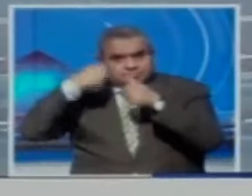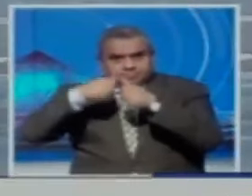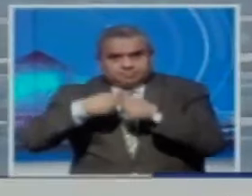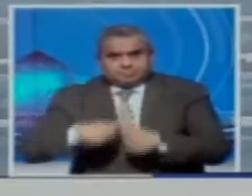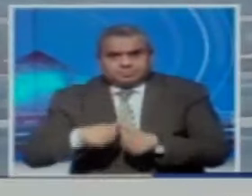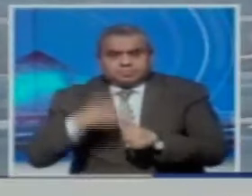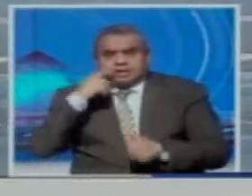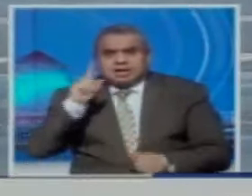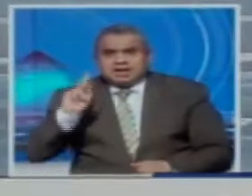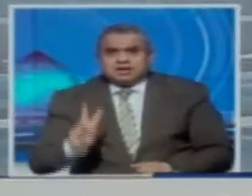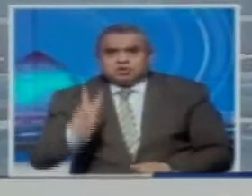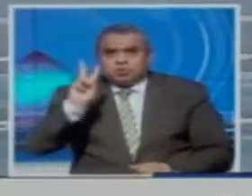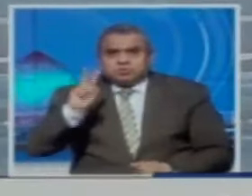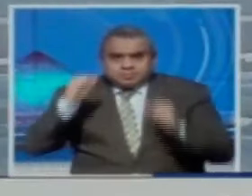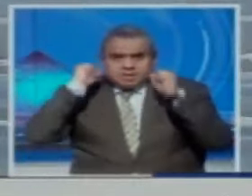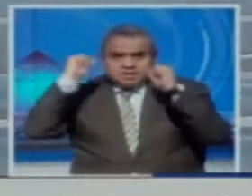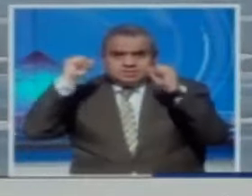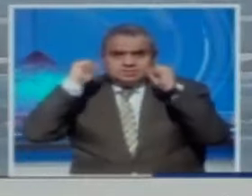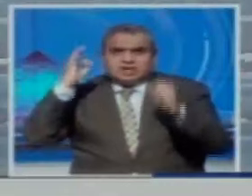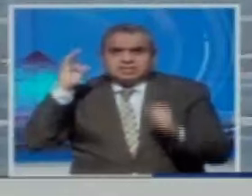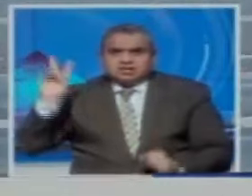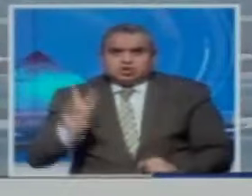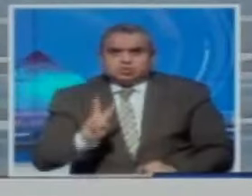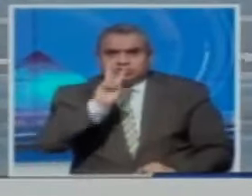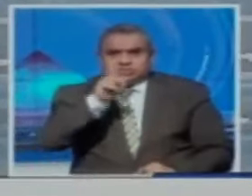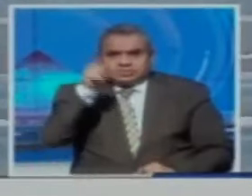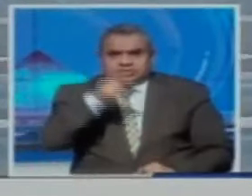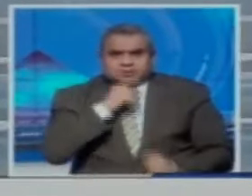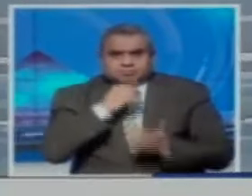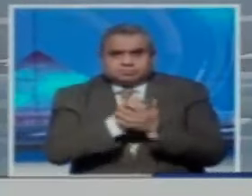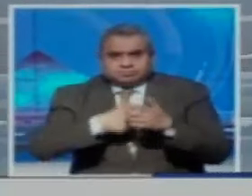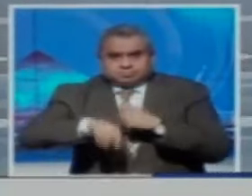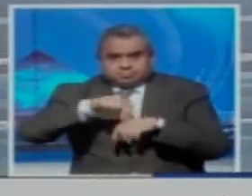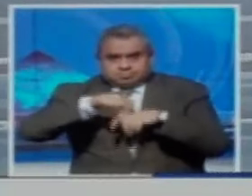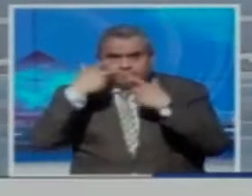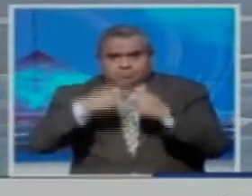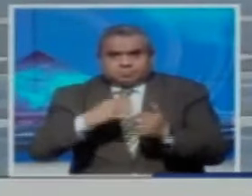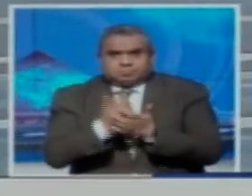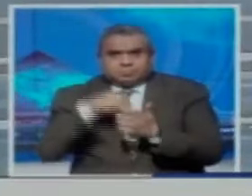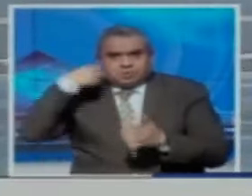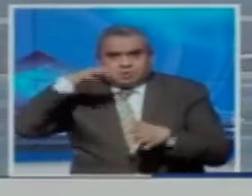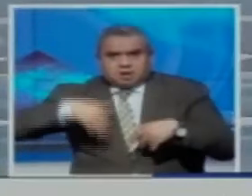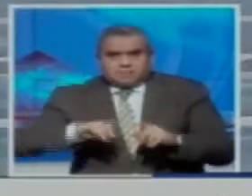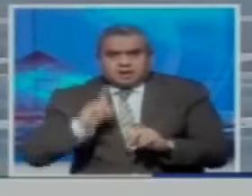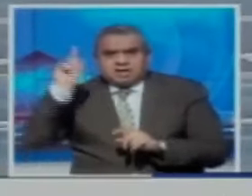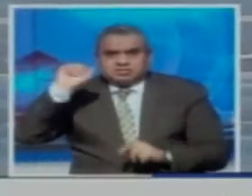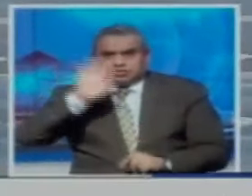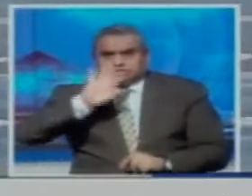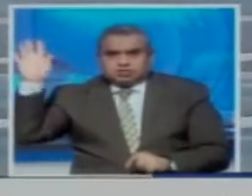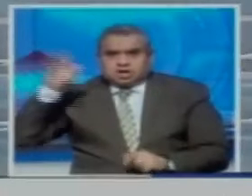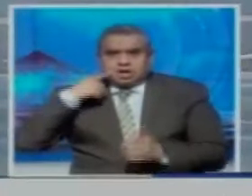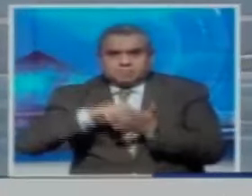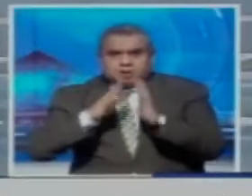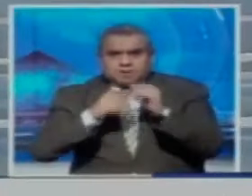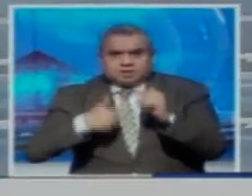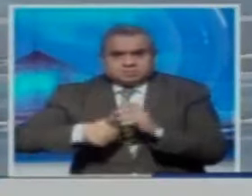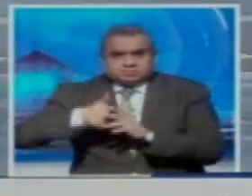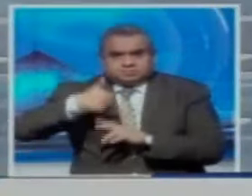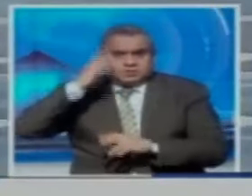بالذكرى 71 لثورة 23 من يوليو. وفي برقيته أكد رئيس مجلس النواب أن مصر